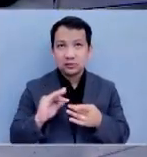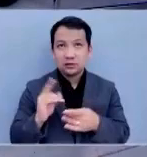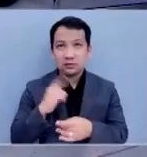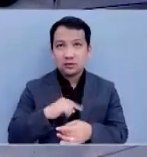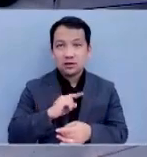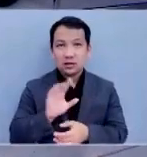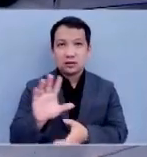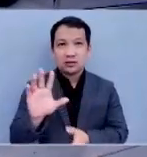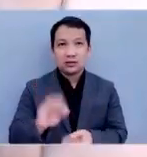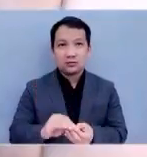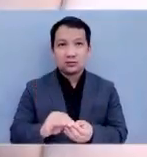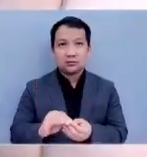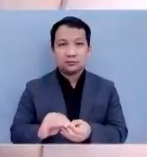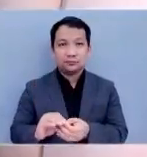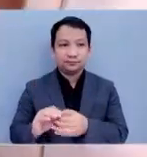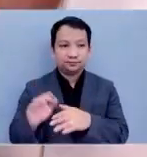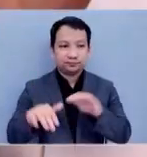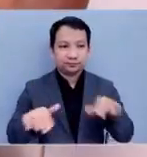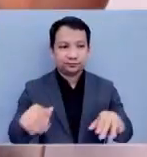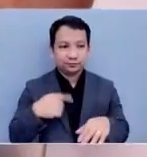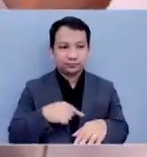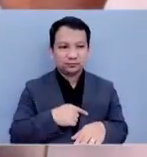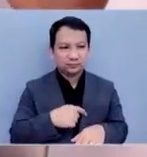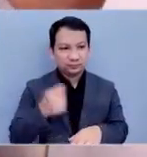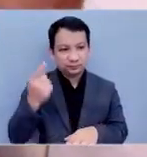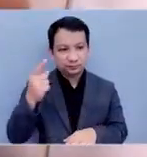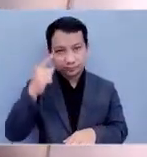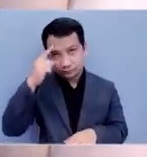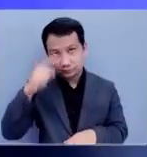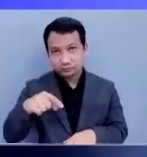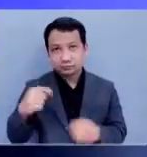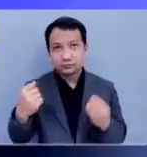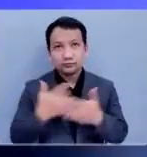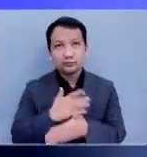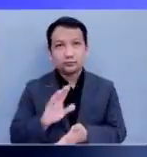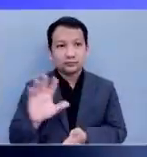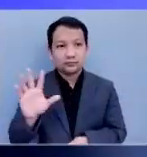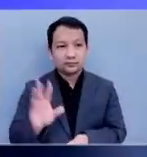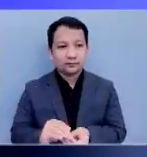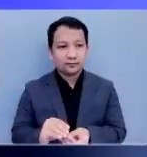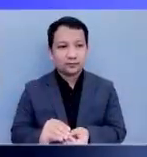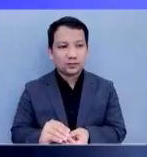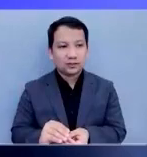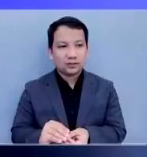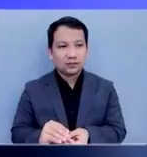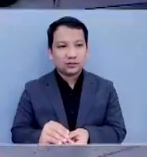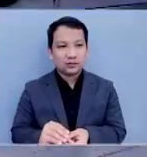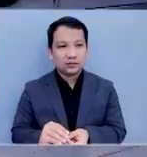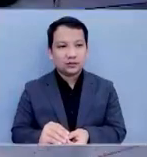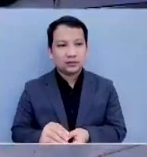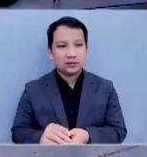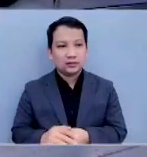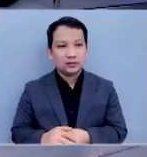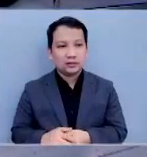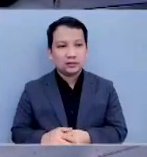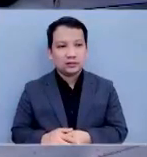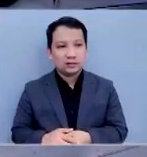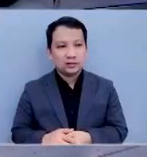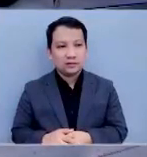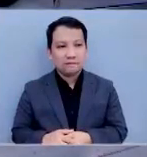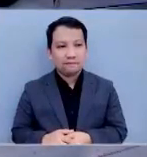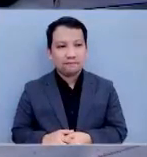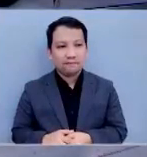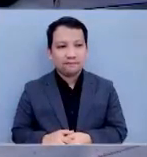kung tatanungin din yung mga bata, yung ba talaga yung intention niya, natakutin hindi rin naman siguro. Yun din.